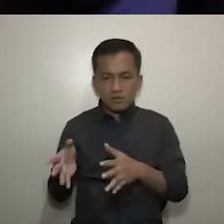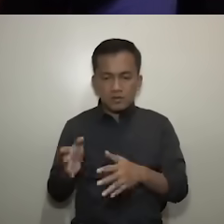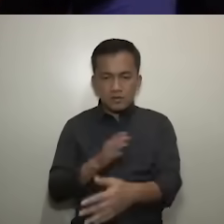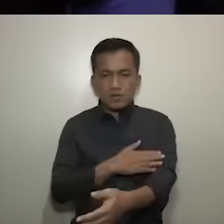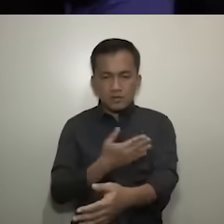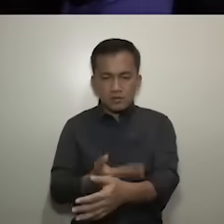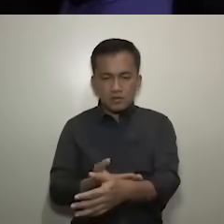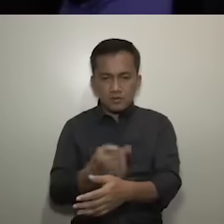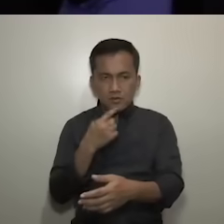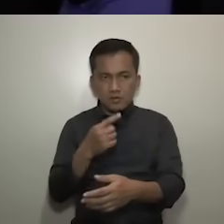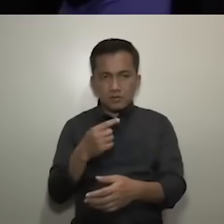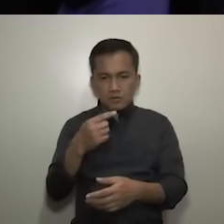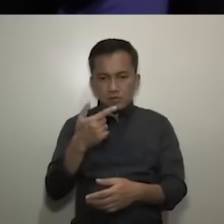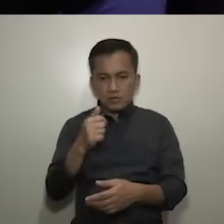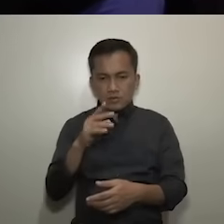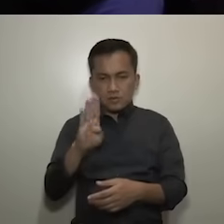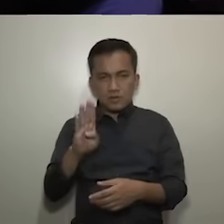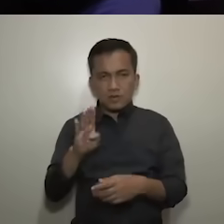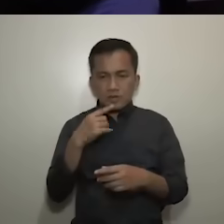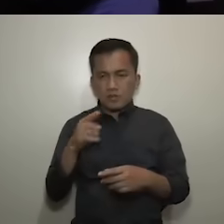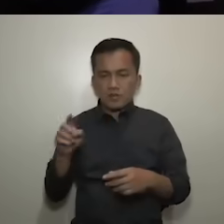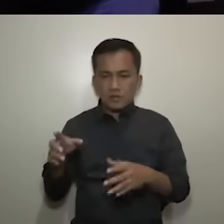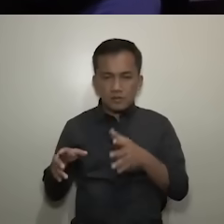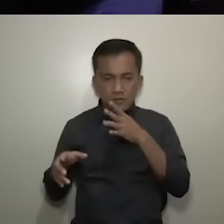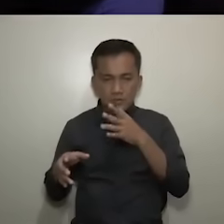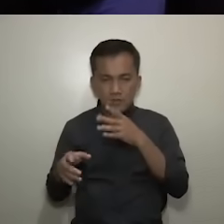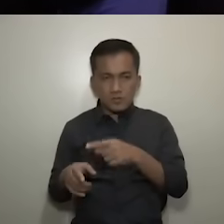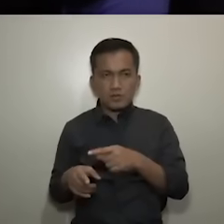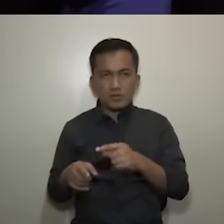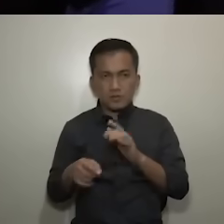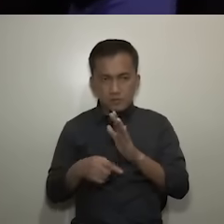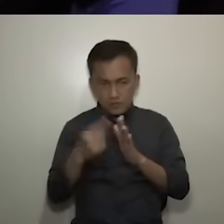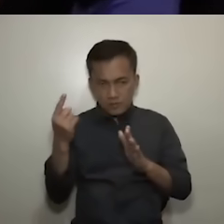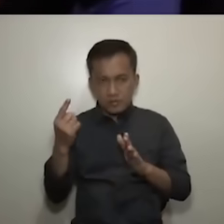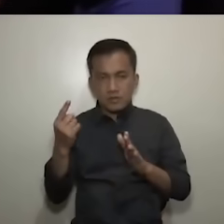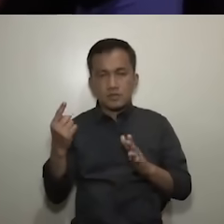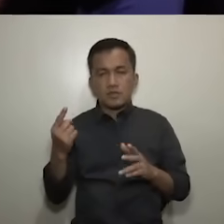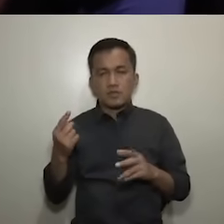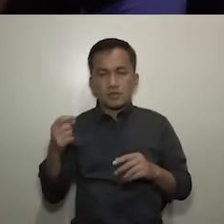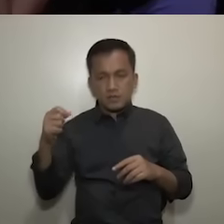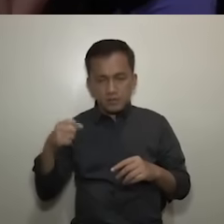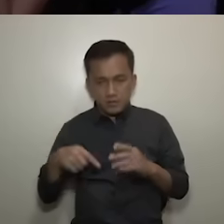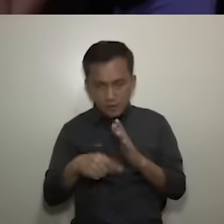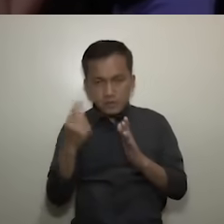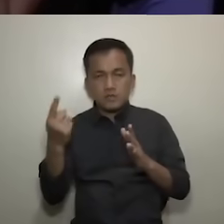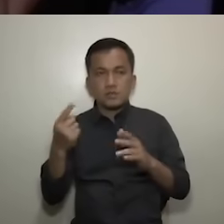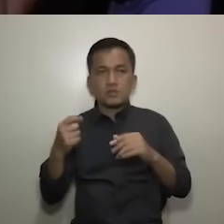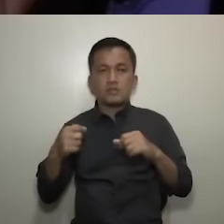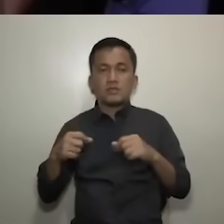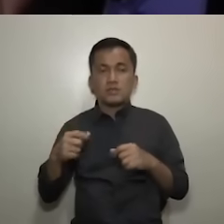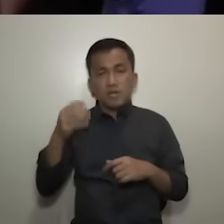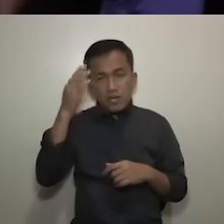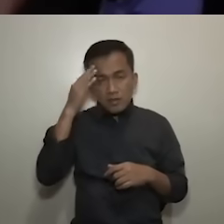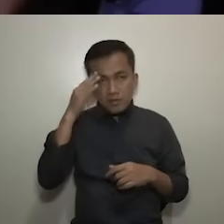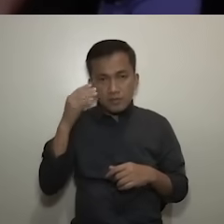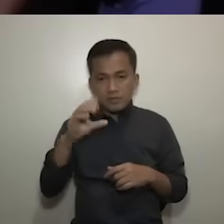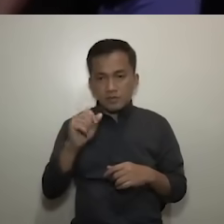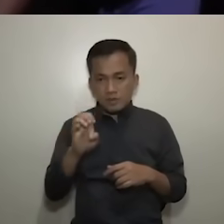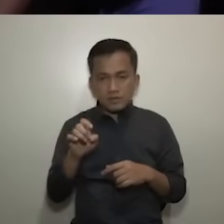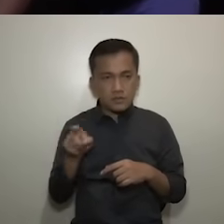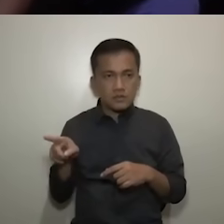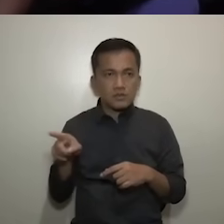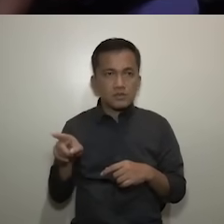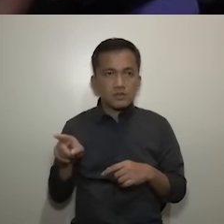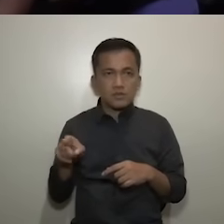anak ko kasi nag-grab nga ako, sir, di ba? Nandun yung mother ko kasi. Minsan lang? Isang beses lang po yun, sir. At saka nung nalaman ko po na may kaso po na